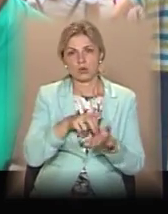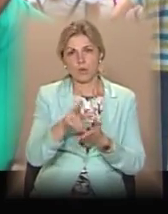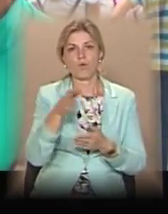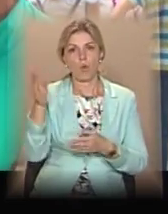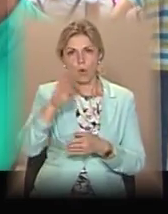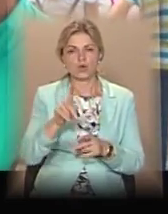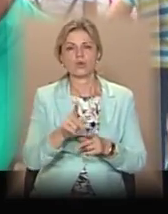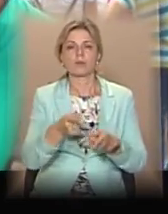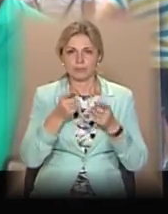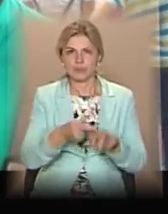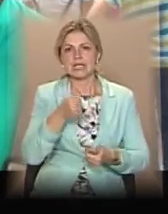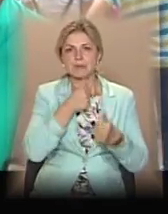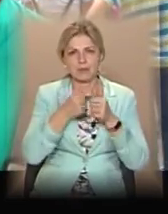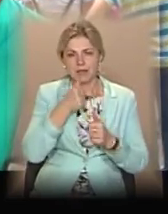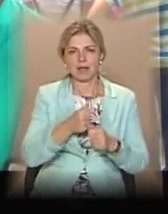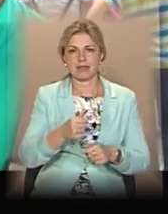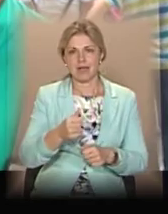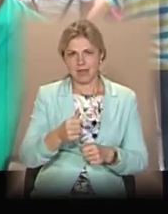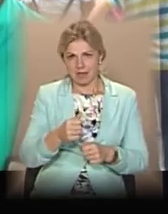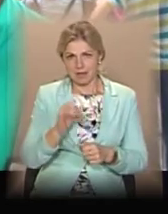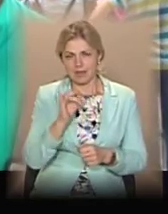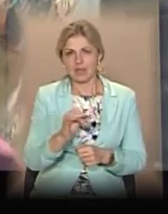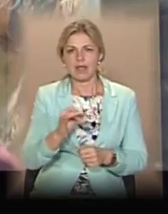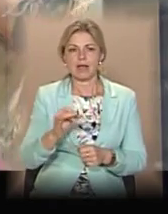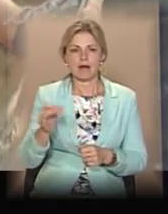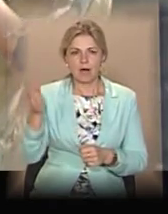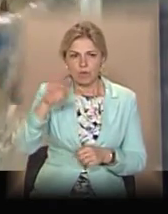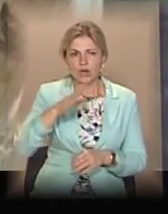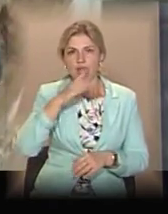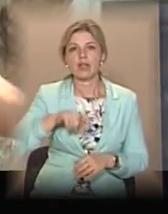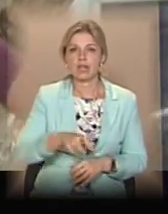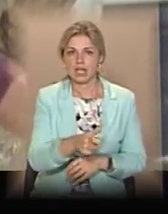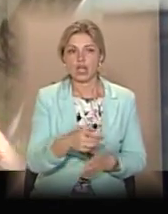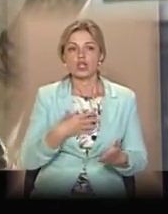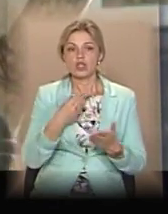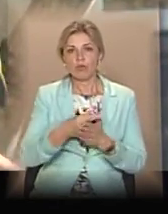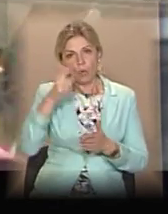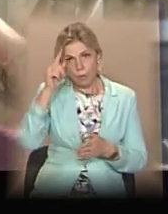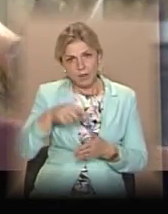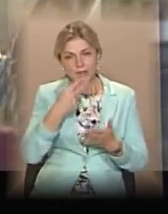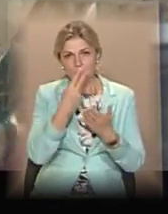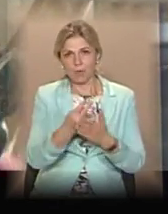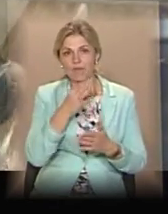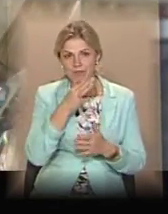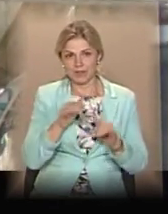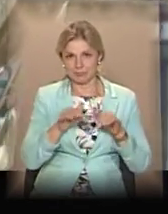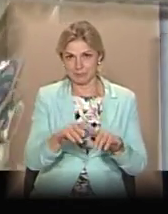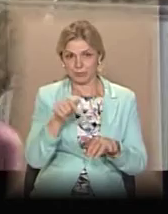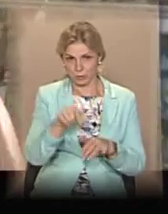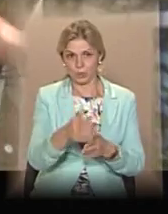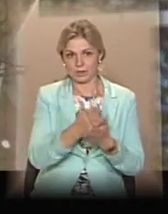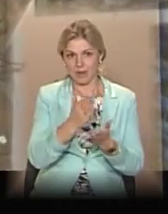преодолевать реальные препятствия, перевалы, реки. Ну і тому подобне. Свої вміння вони також показали під час заходу. Тут